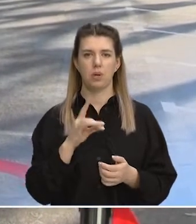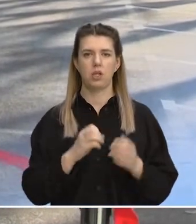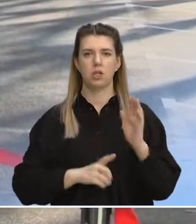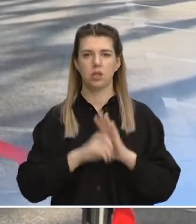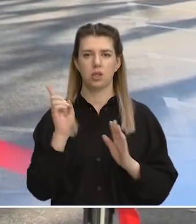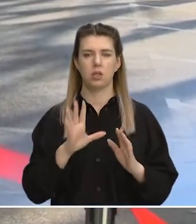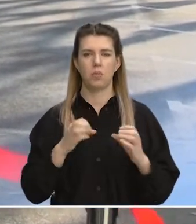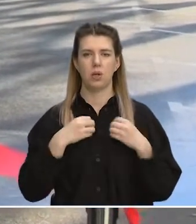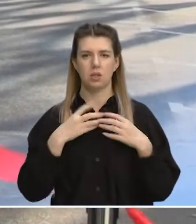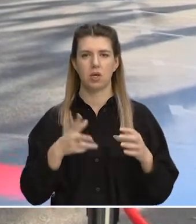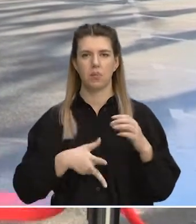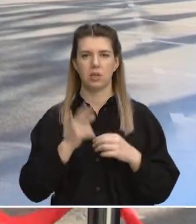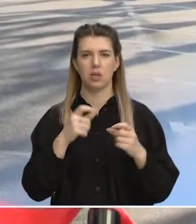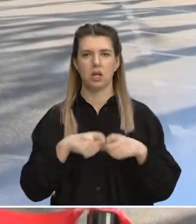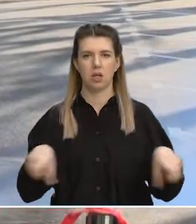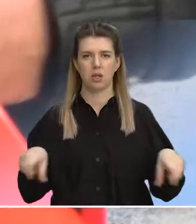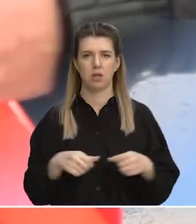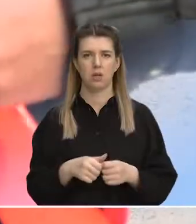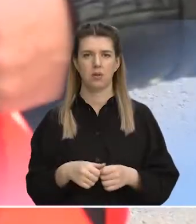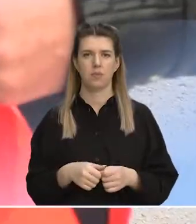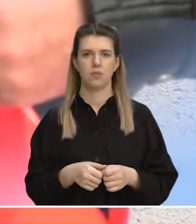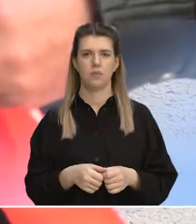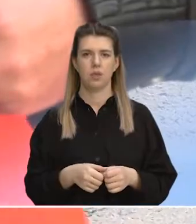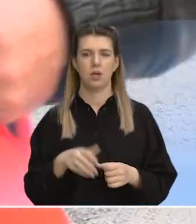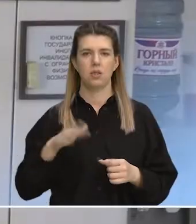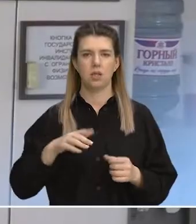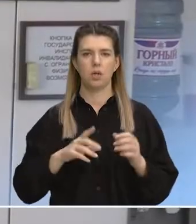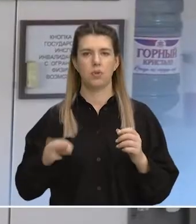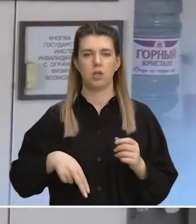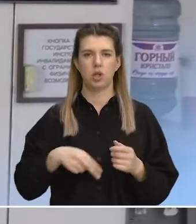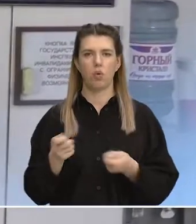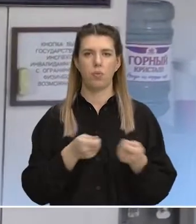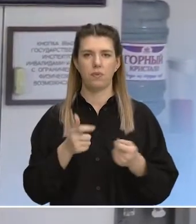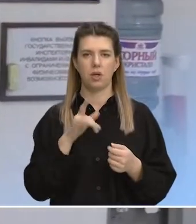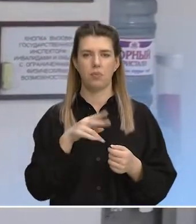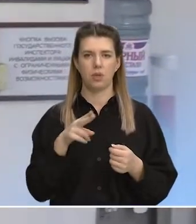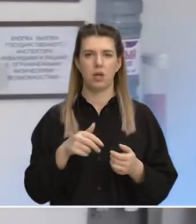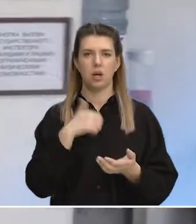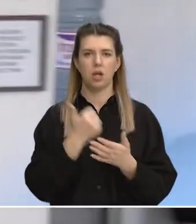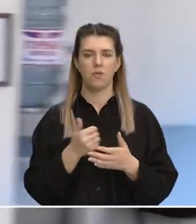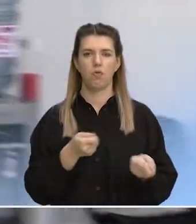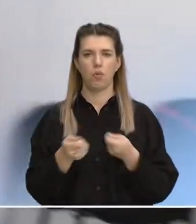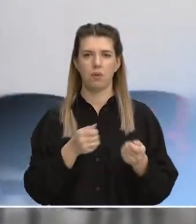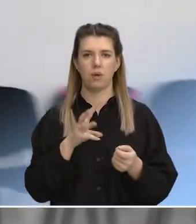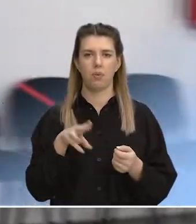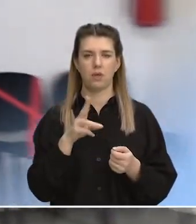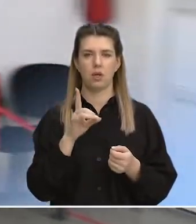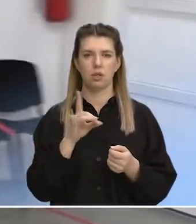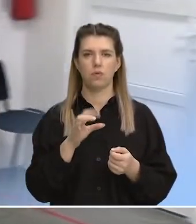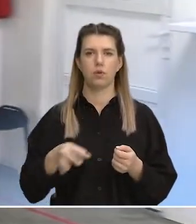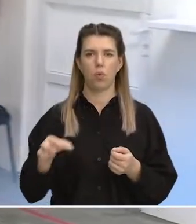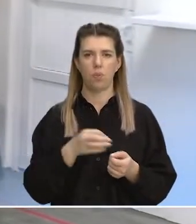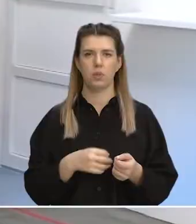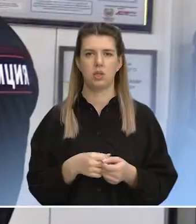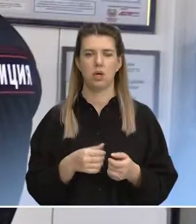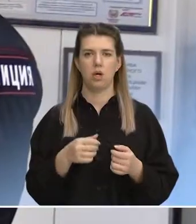Мероприятие началось с торжественного перерезания ленты. Затем начальник управления ГИБДД Главного управления МВД России по